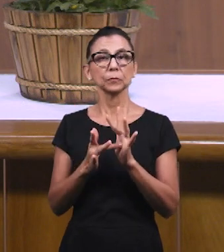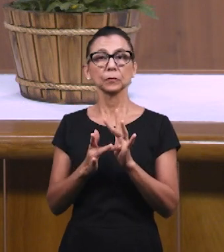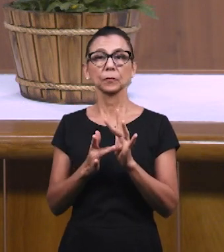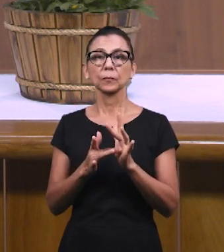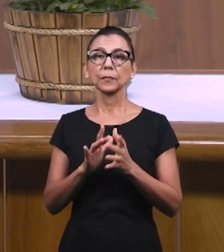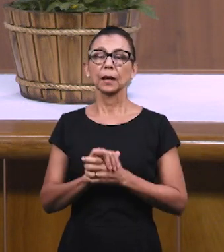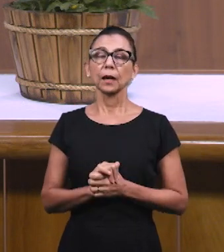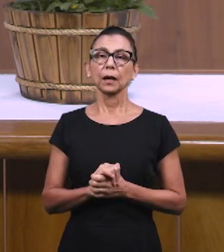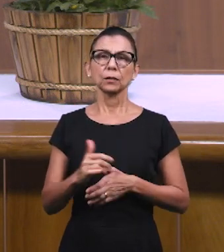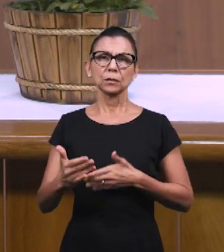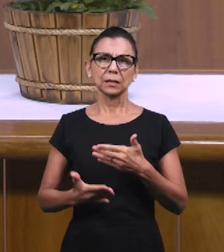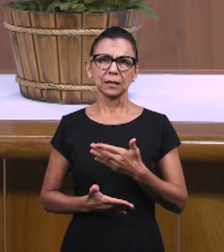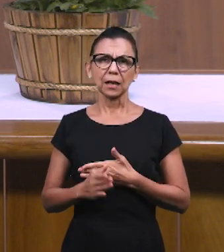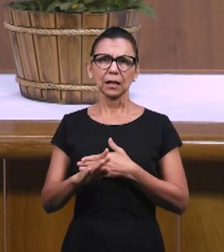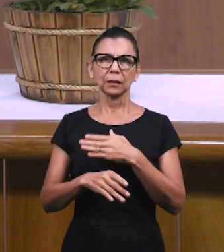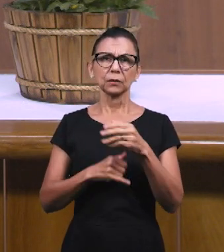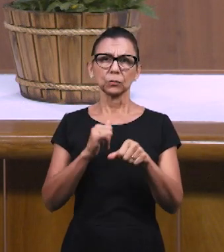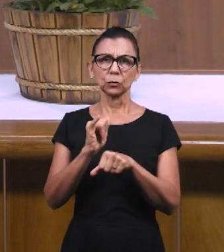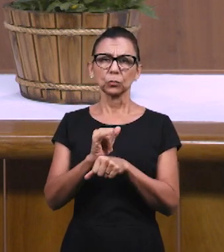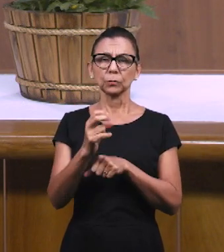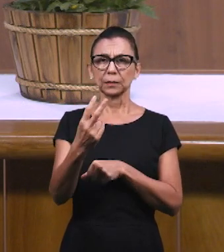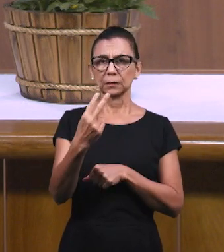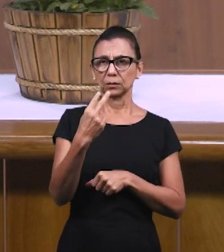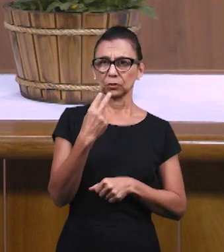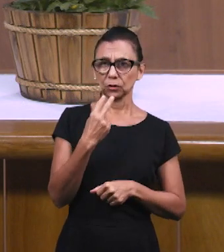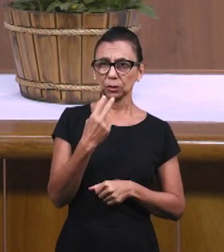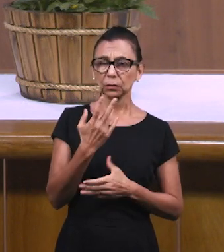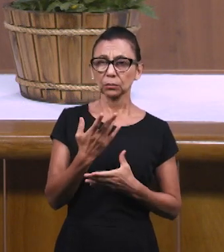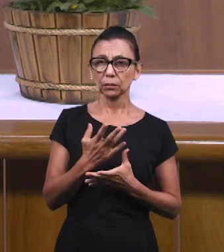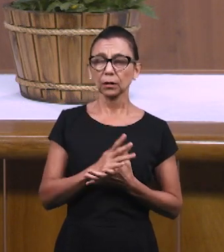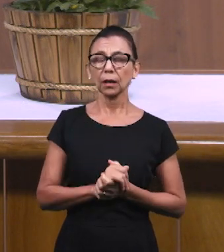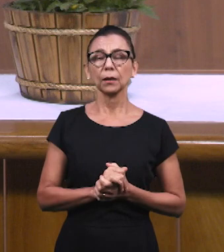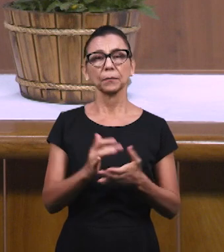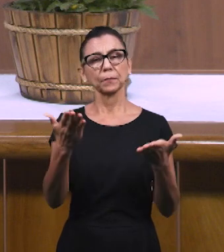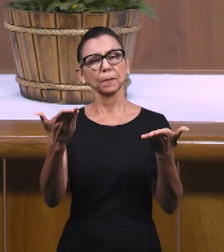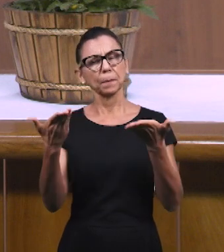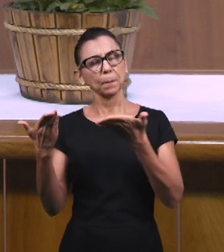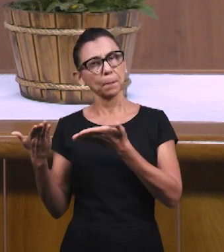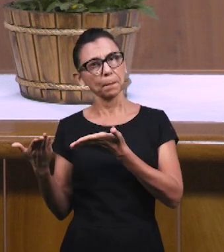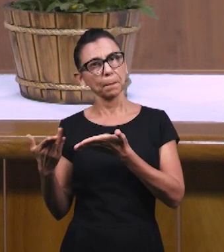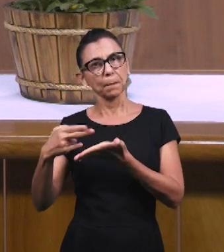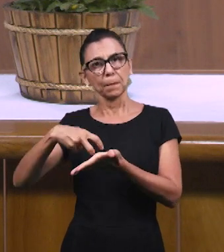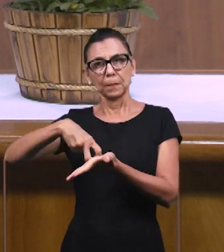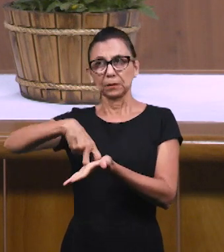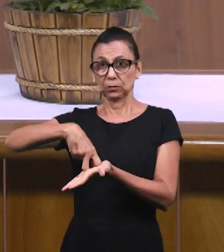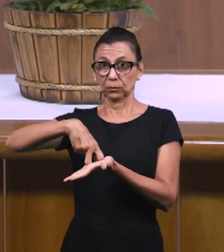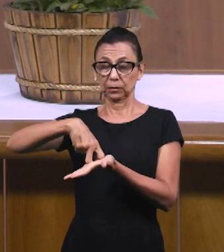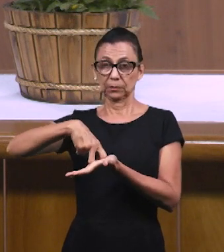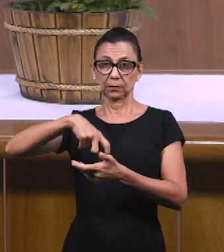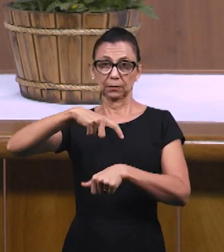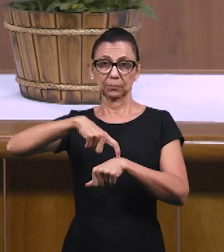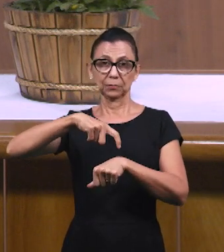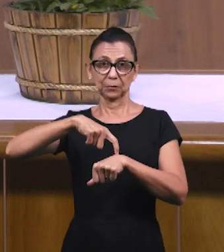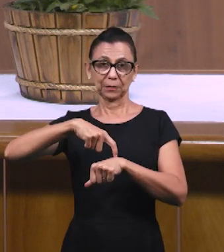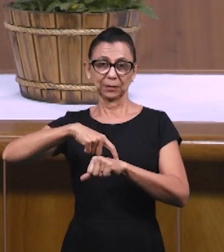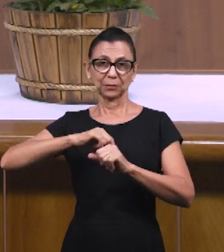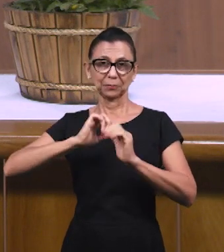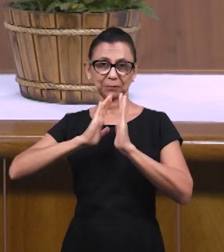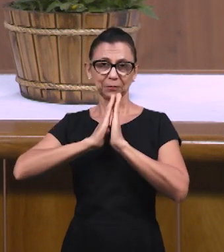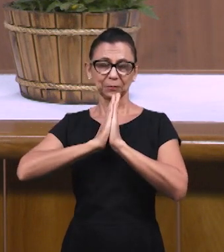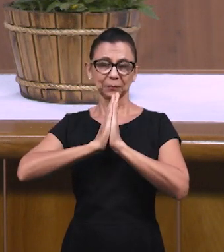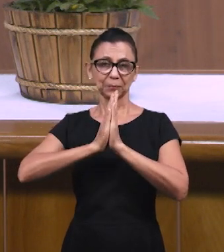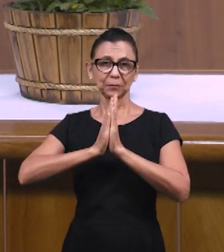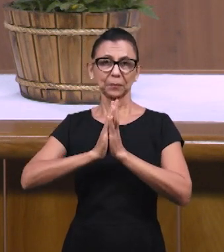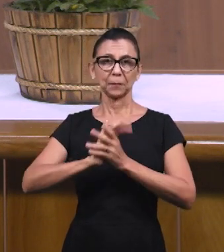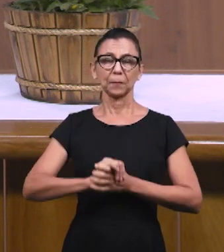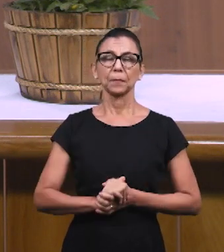Aux frères et sœurs qui nous regardent par YouTube, ceux qui sont membres de l'Église chrétienne Maranatha, j'invite maintenant à se mettre à genoux pour ce moment de